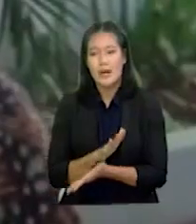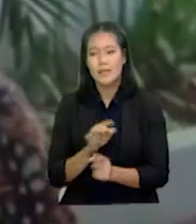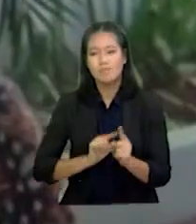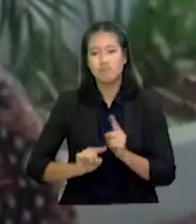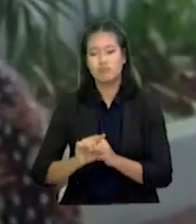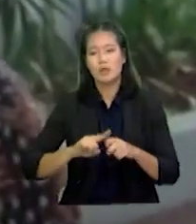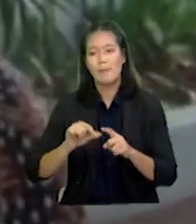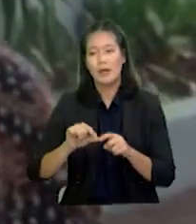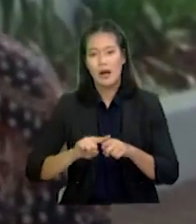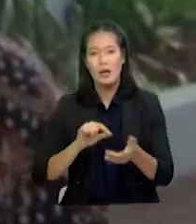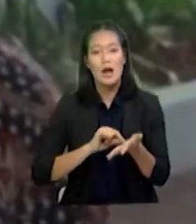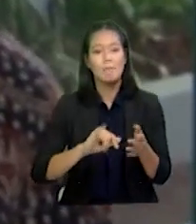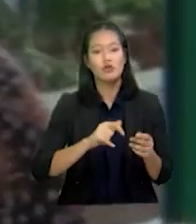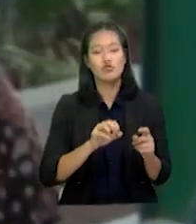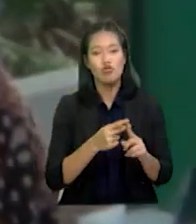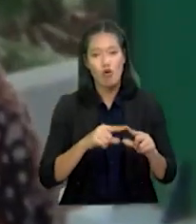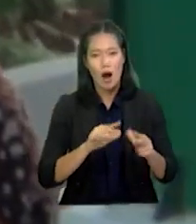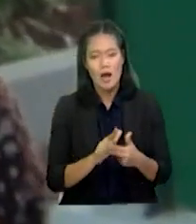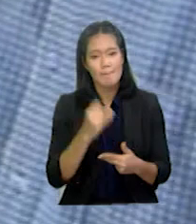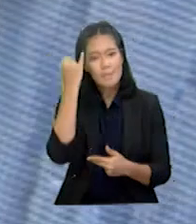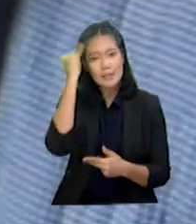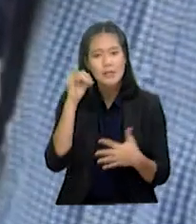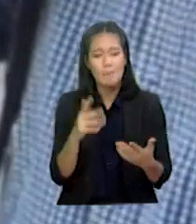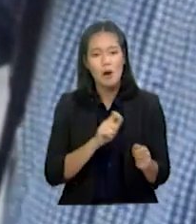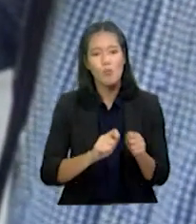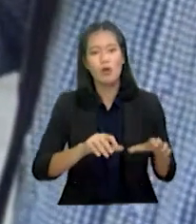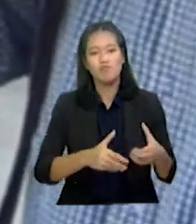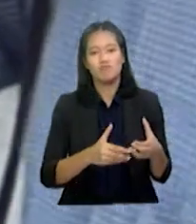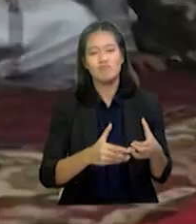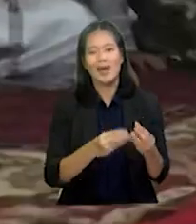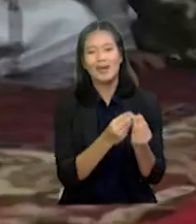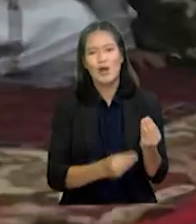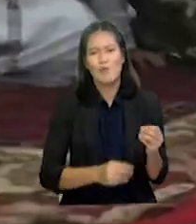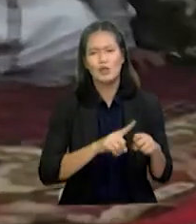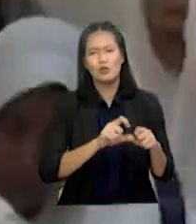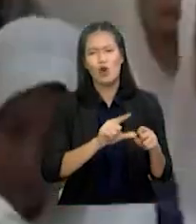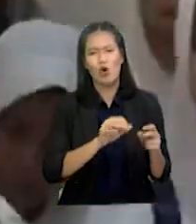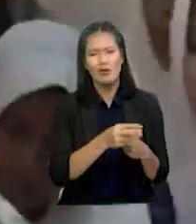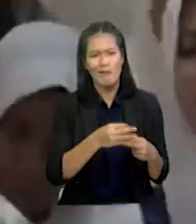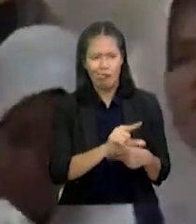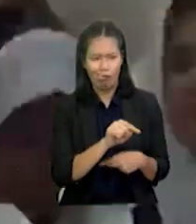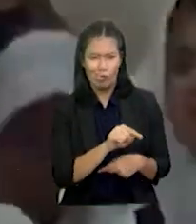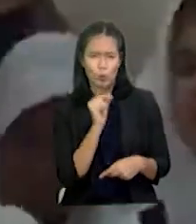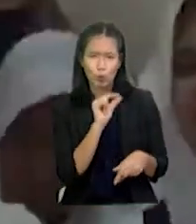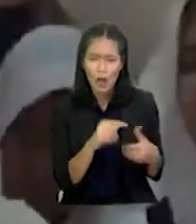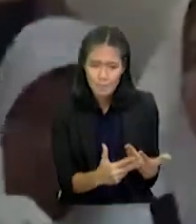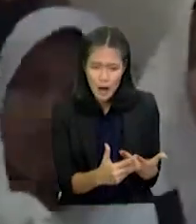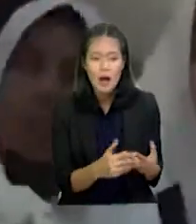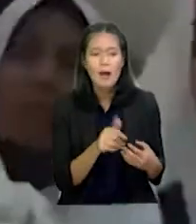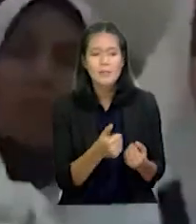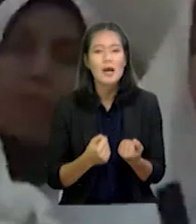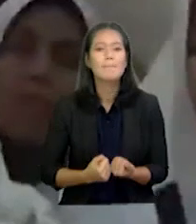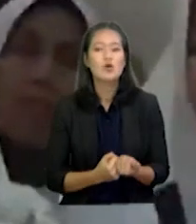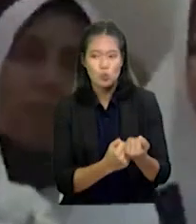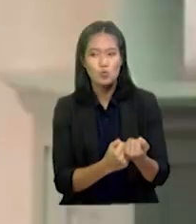KPK Johan Budi, menginisiasi pembentukan Dewan Kolonel. Dibentukkan Dewan Kolonel untuk memberikan dukungan